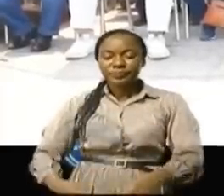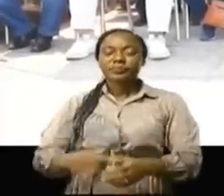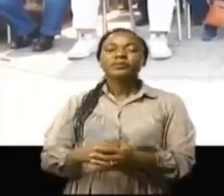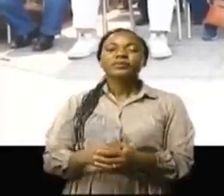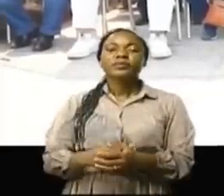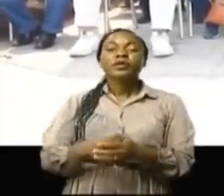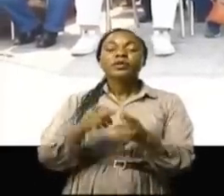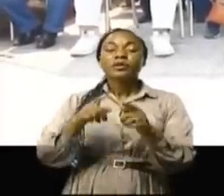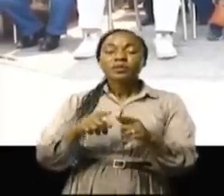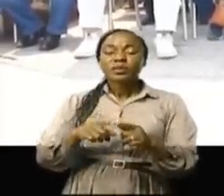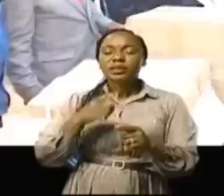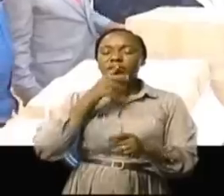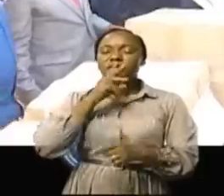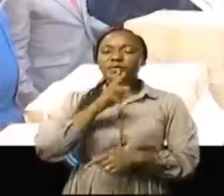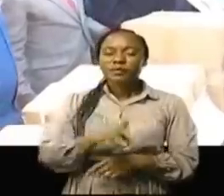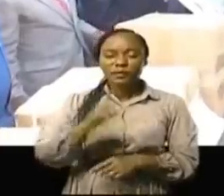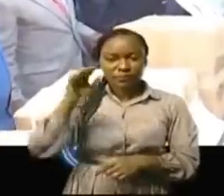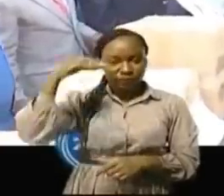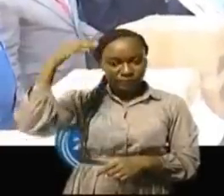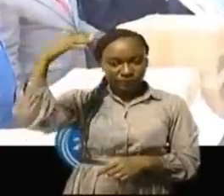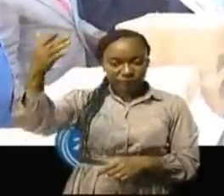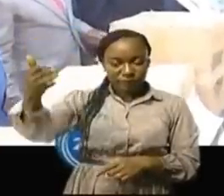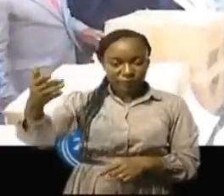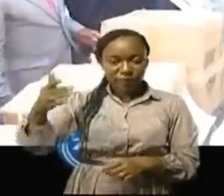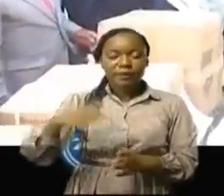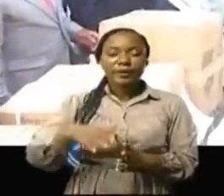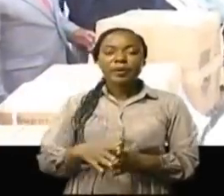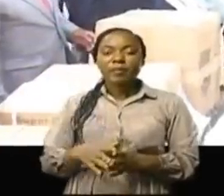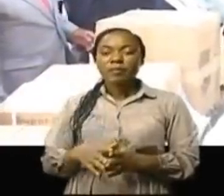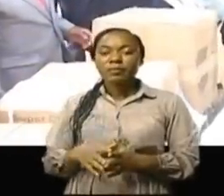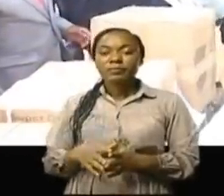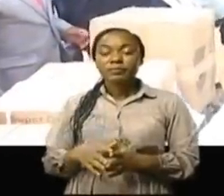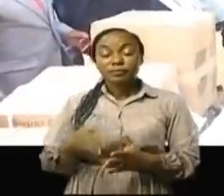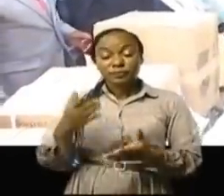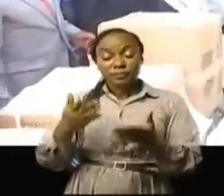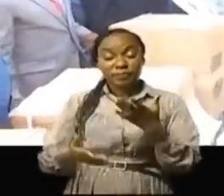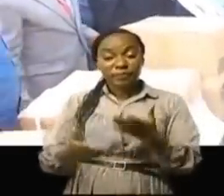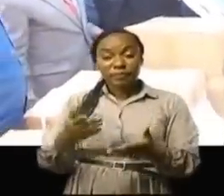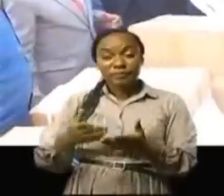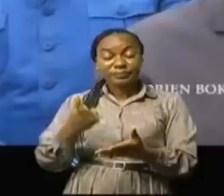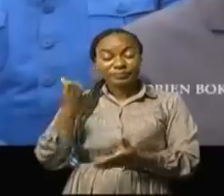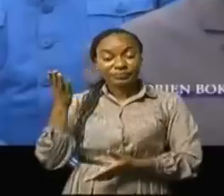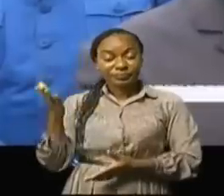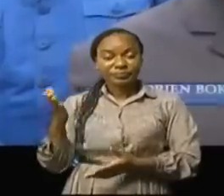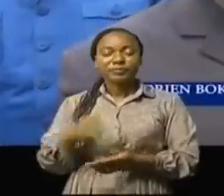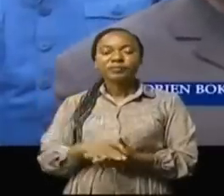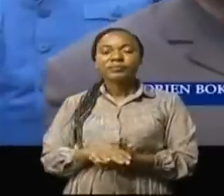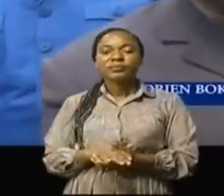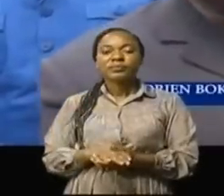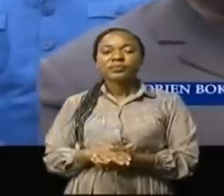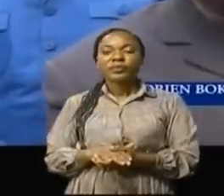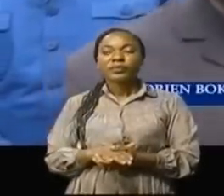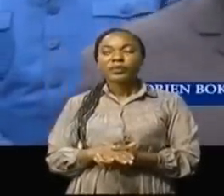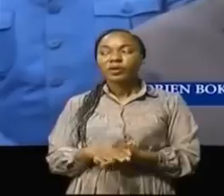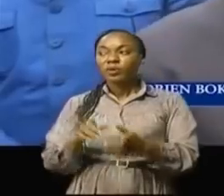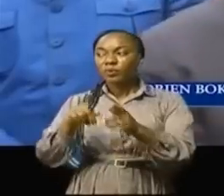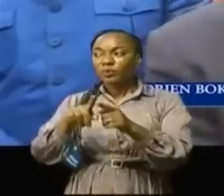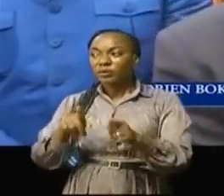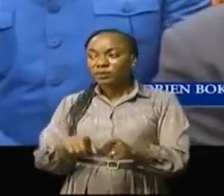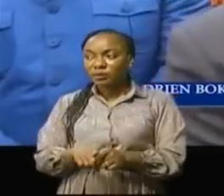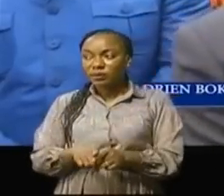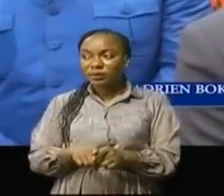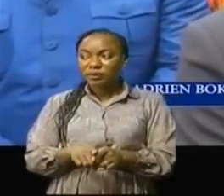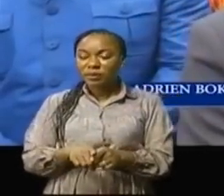Bokeli-Djima est confiant en l'avenir et serein dans l'action. Au-delà de ce qui est comme festivité, il y a aussi